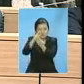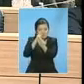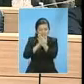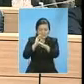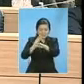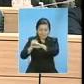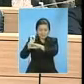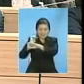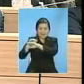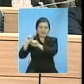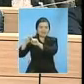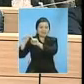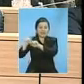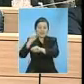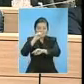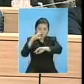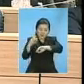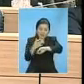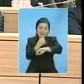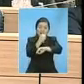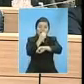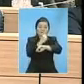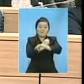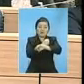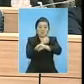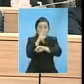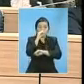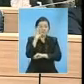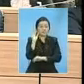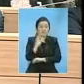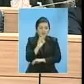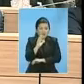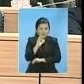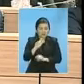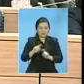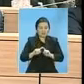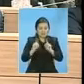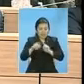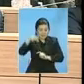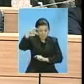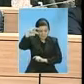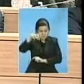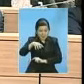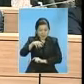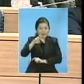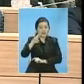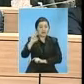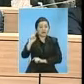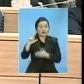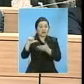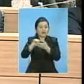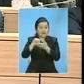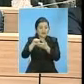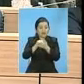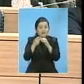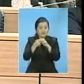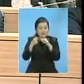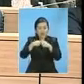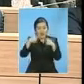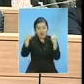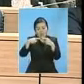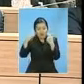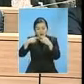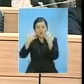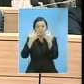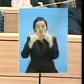การเมืองไม่เป็นเรื่องที่ไม่ควรพูดกันแต่ว่านี่คือที่ที่เราจะมาแก้ไขความขัดแย้งทางการเมืองร่ว